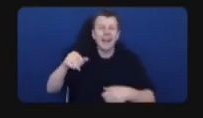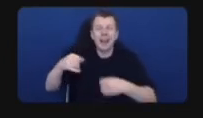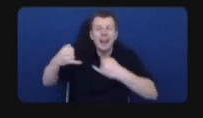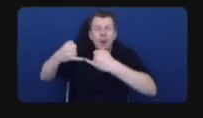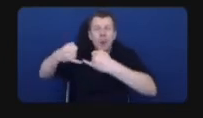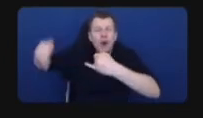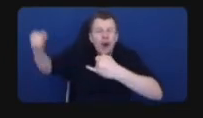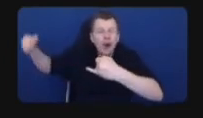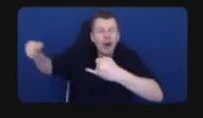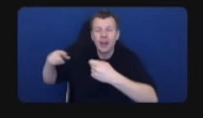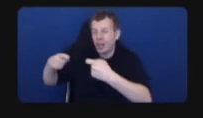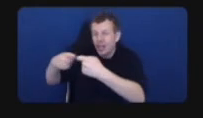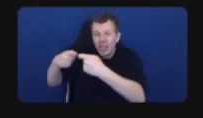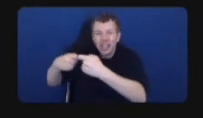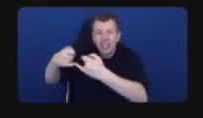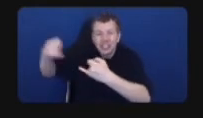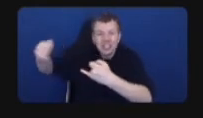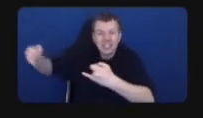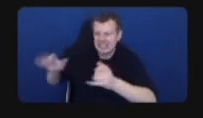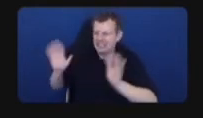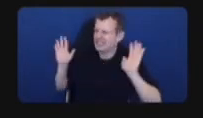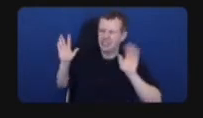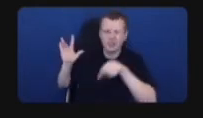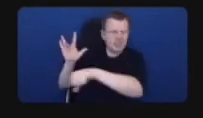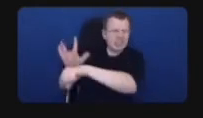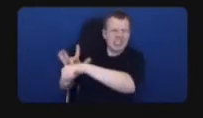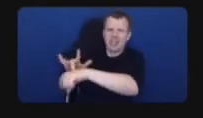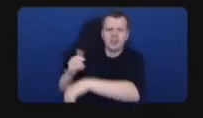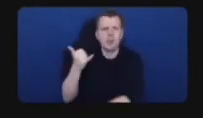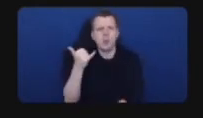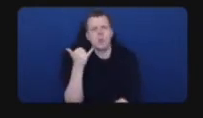就是非常要注意的如果是有电线